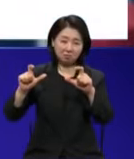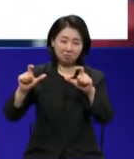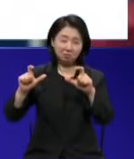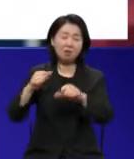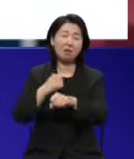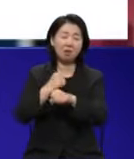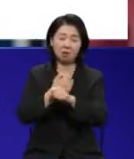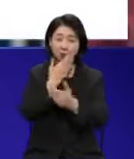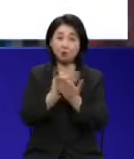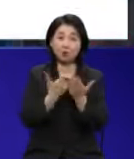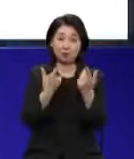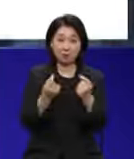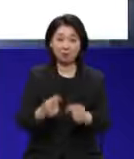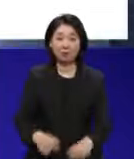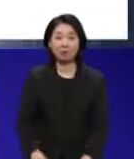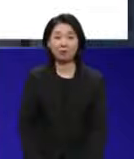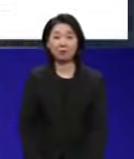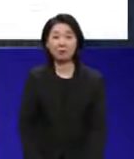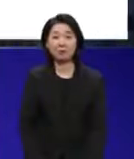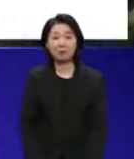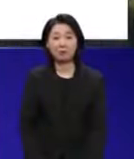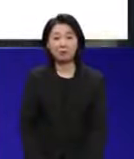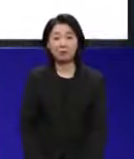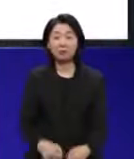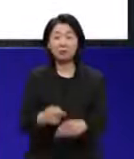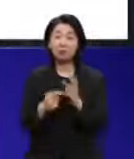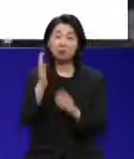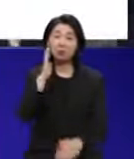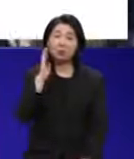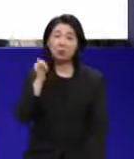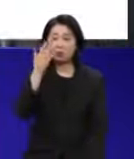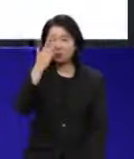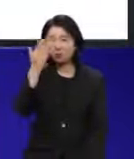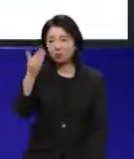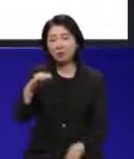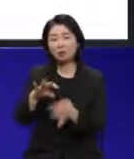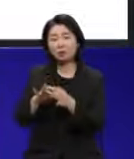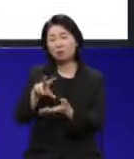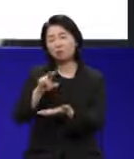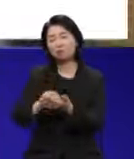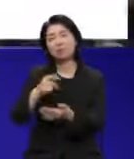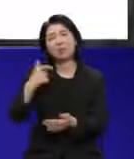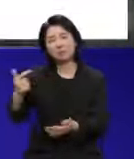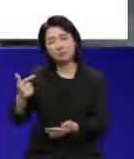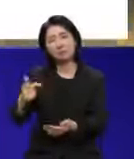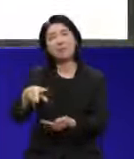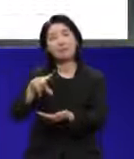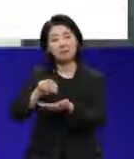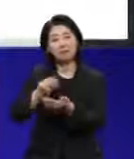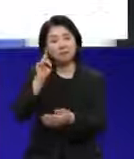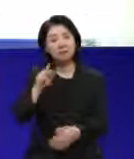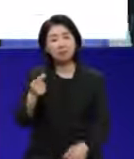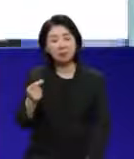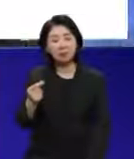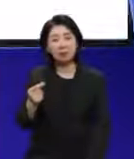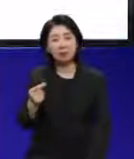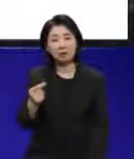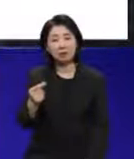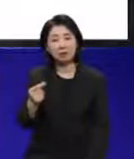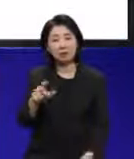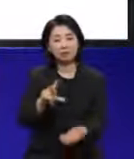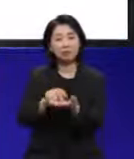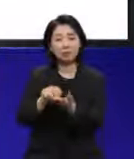말해서 윤 대통령의 이런 용산발 리스크가 컸다고 볼 수밖에 없고 결론적으로 이번에 몇 가지의 지점들이 있었어요